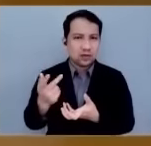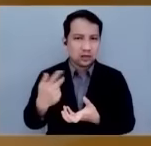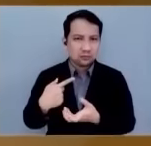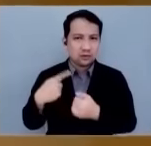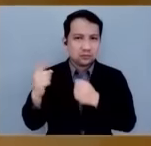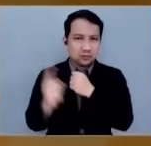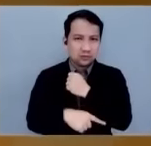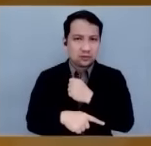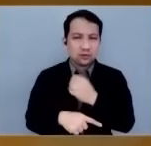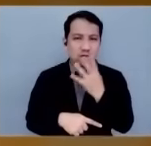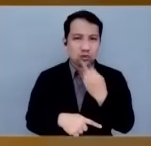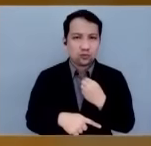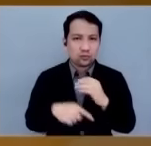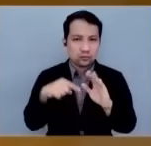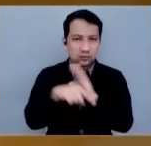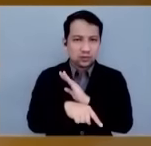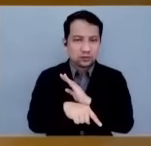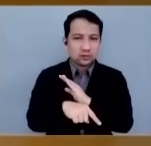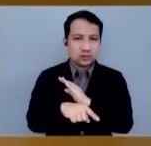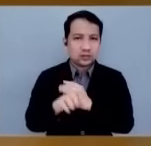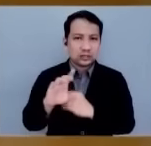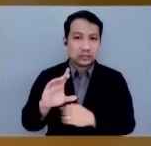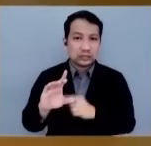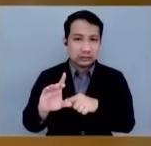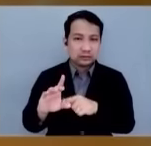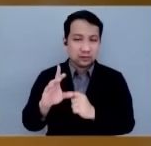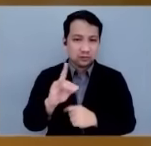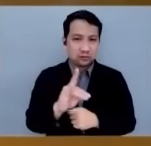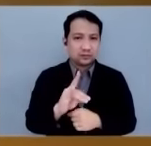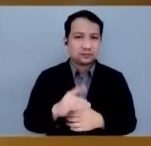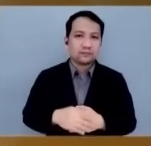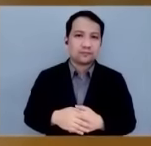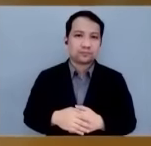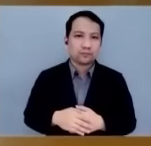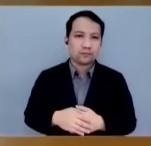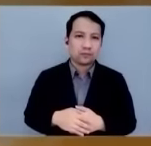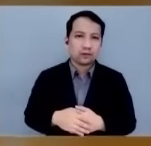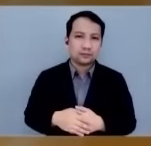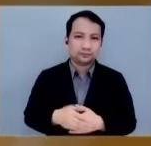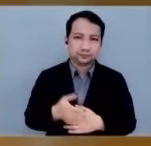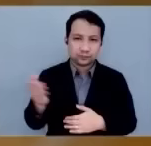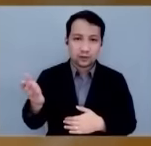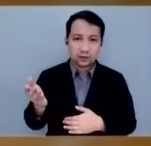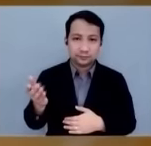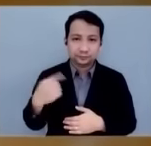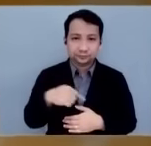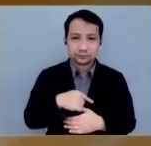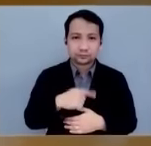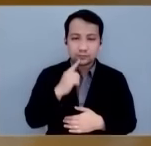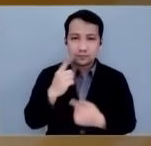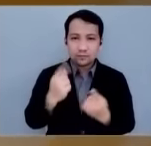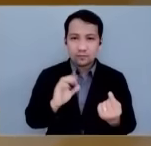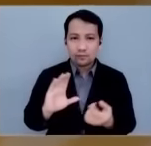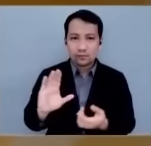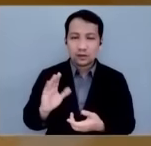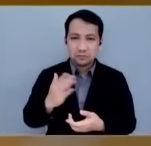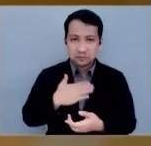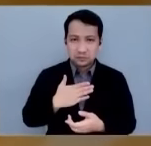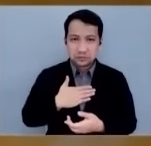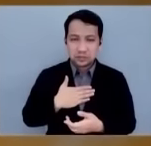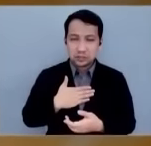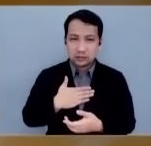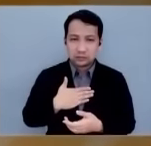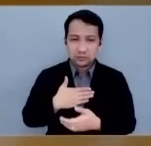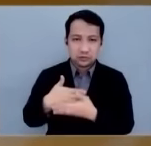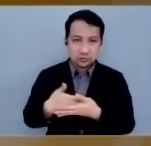sa pagpatay sa kanyang fur baby. Para po doon sa gumawa nito sa baby